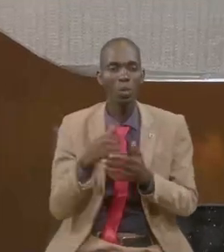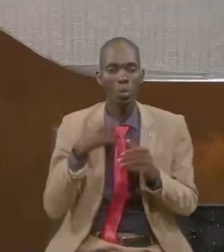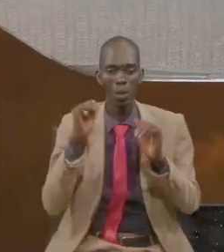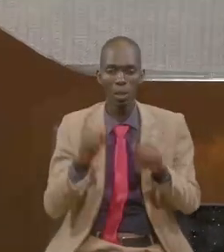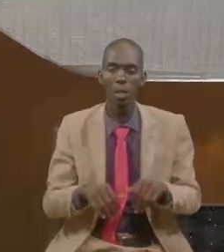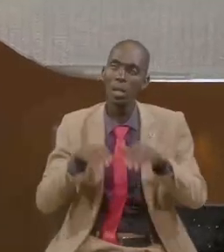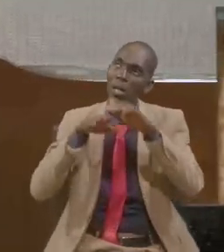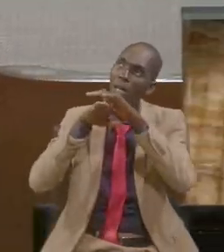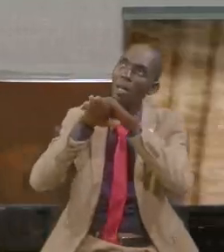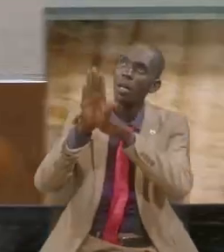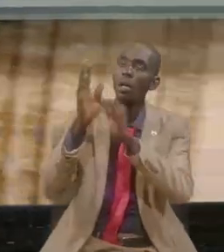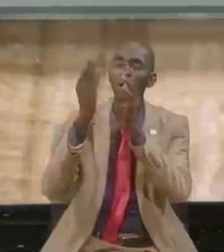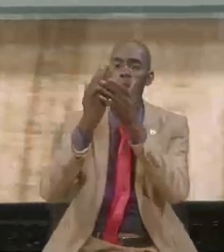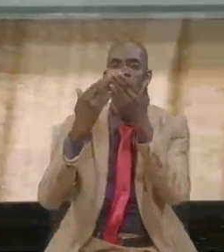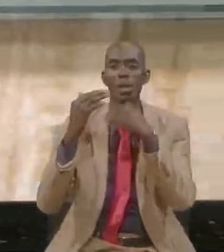au ciel.